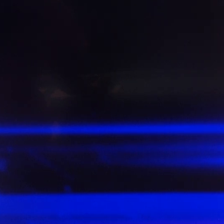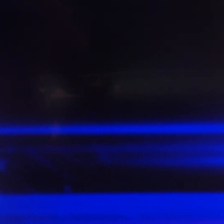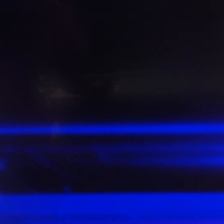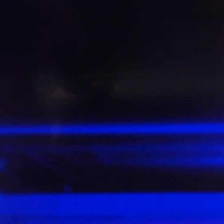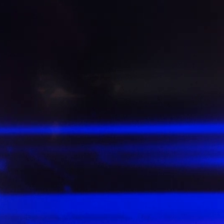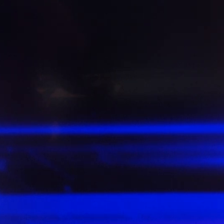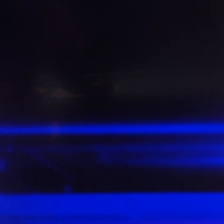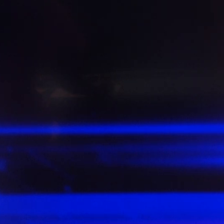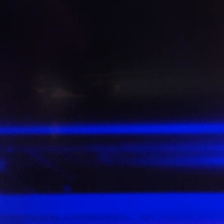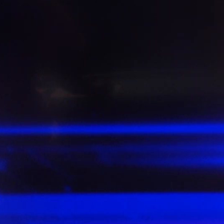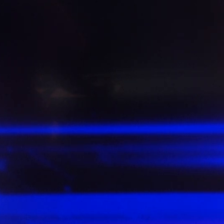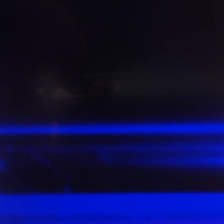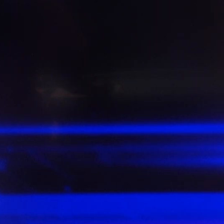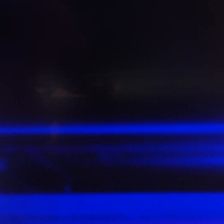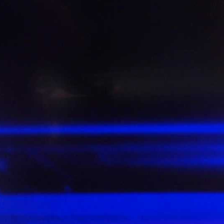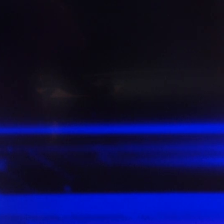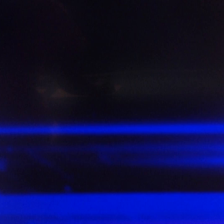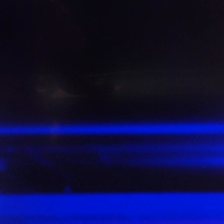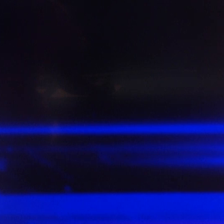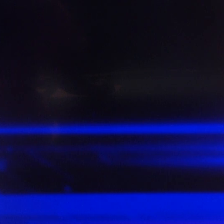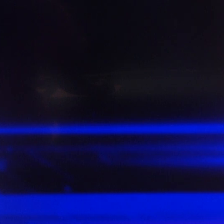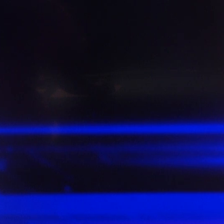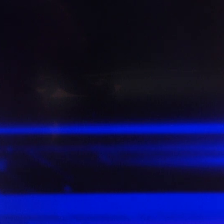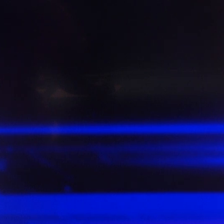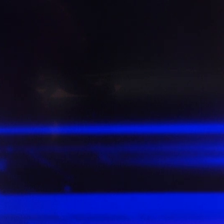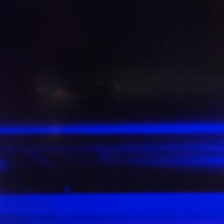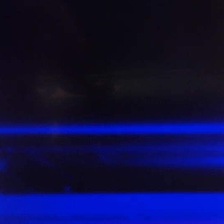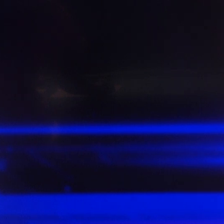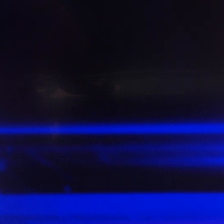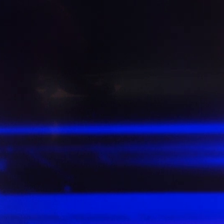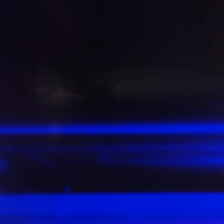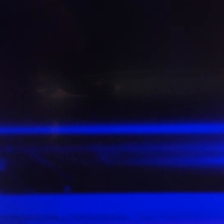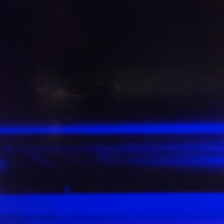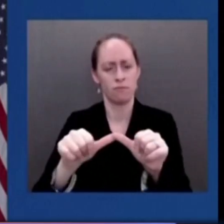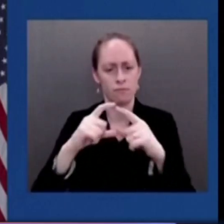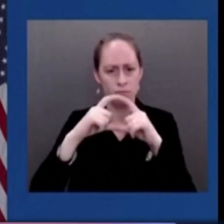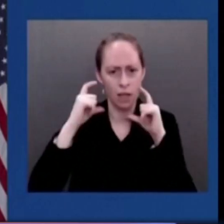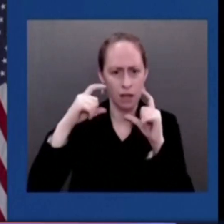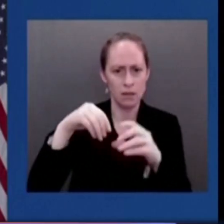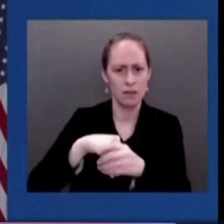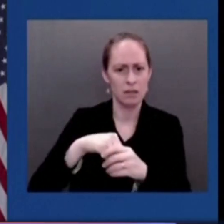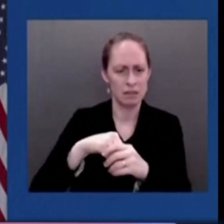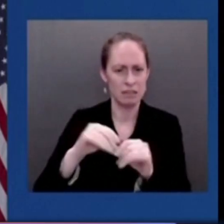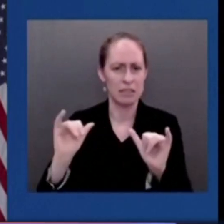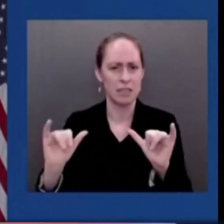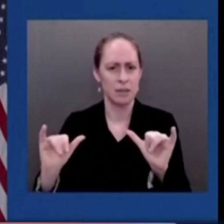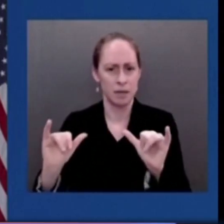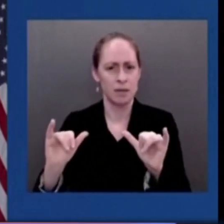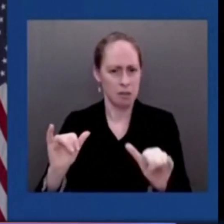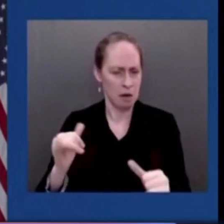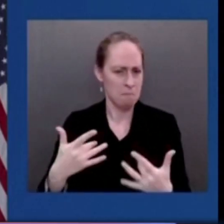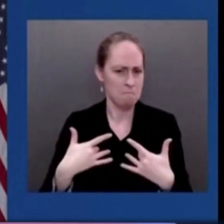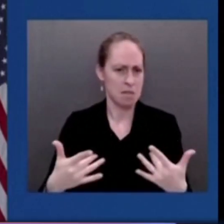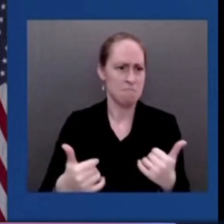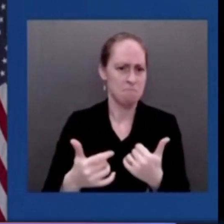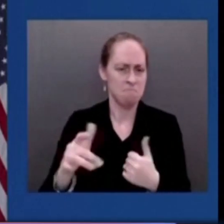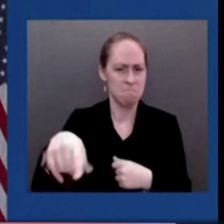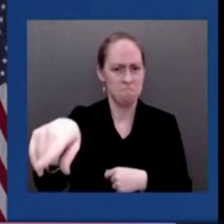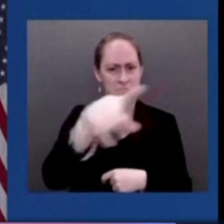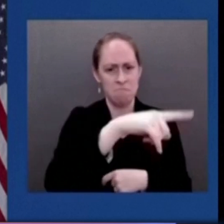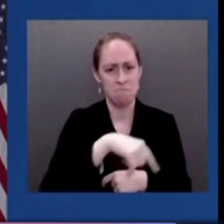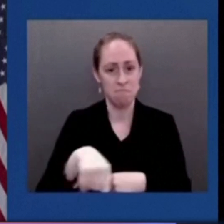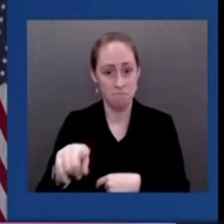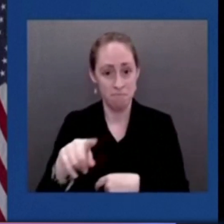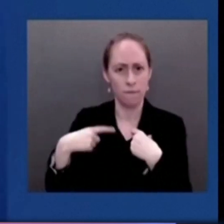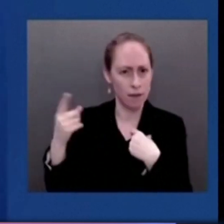nên du lịch đến Việt Nam trung tâm kiểm soát và phòng ngừa dịch bệnh Hoa Kì cdc khuyến cáo người dân Hoa Kỳ